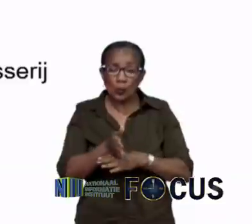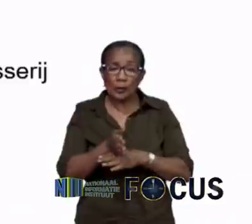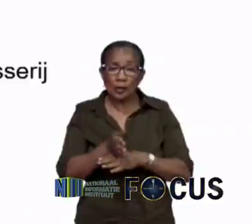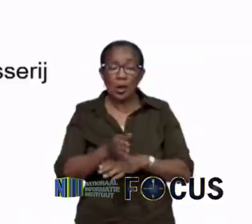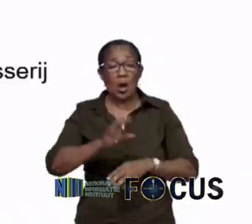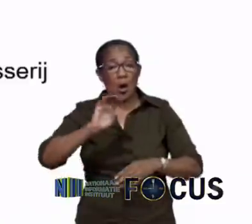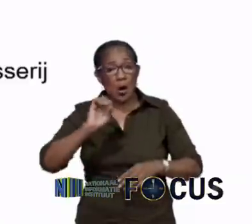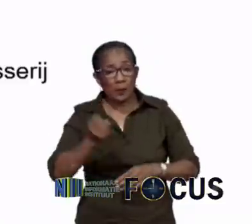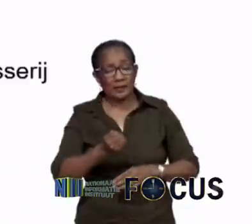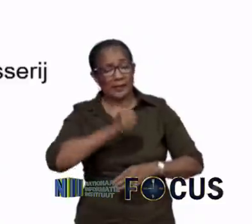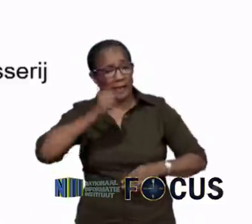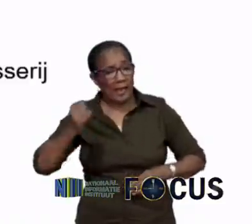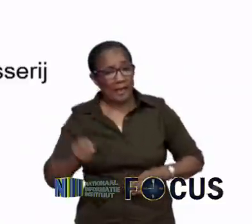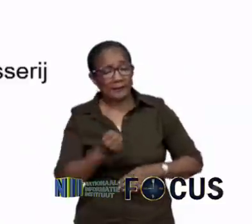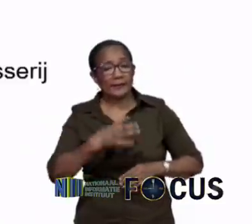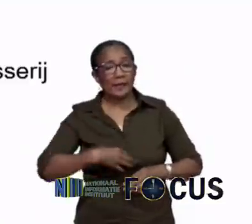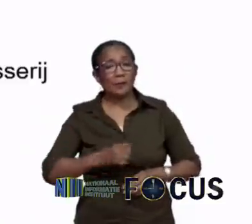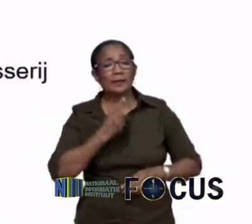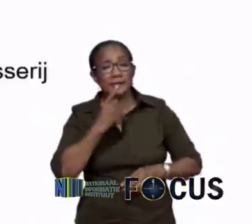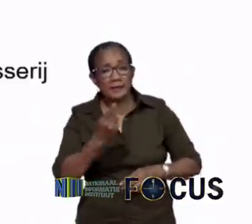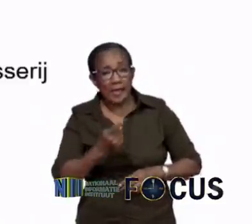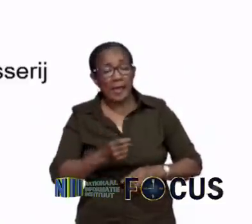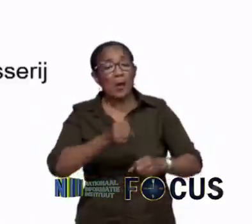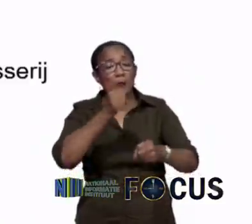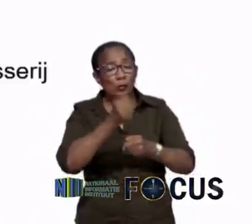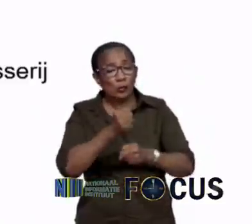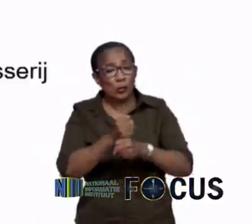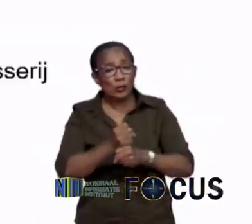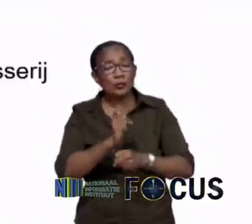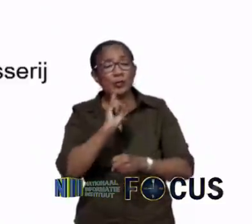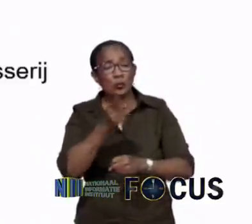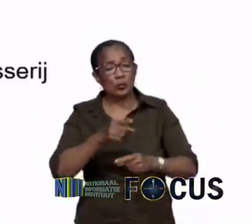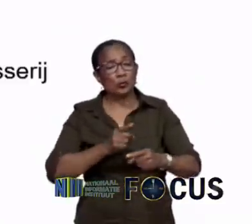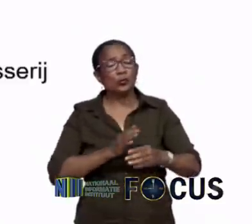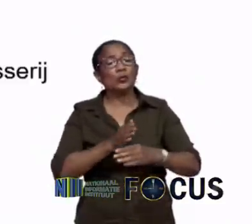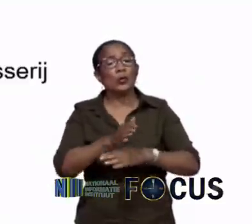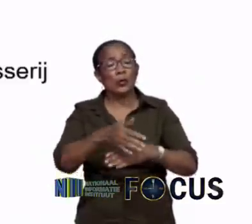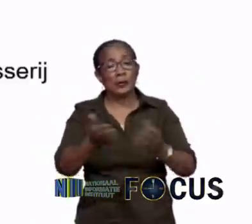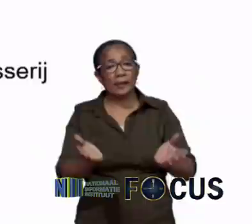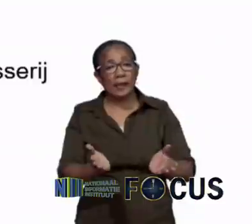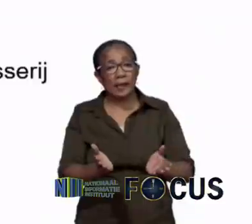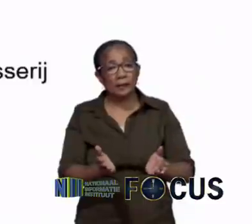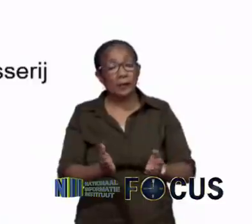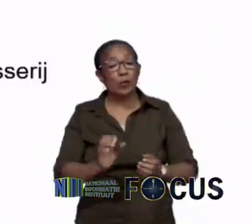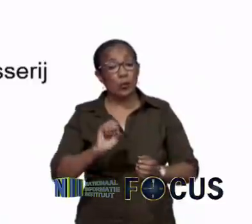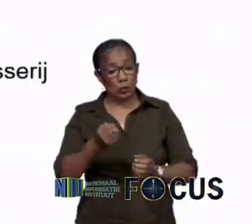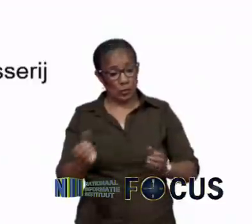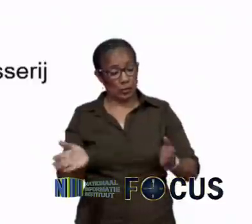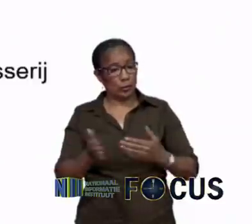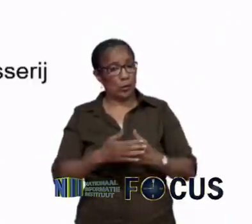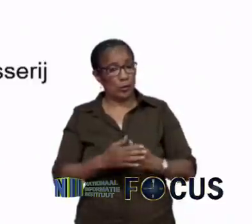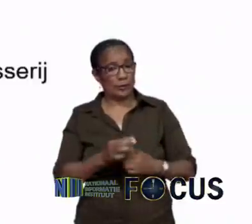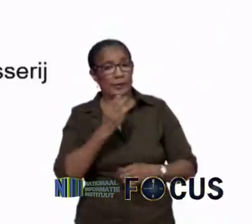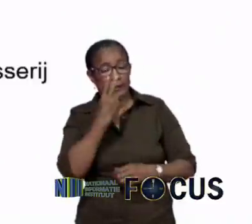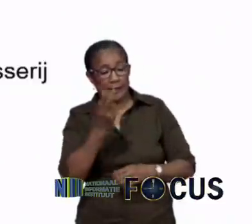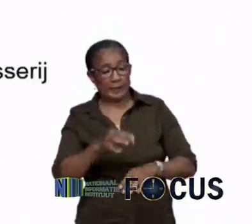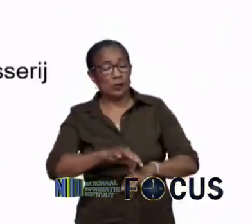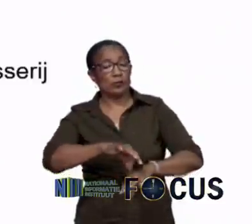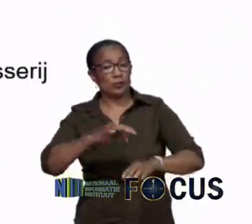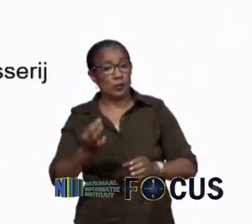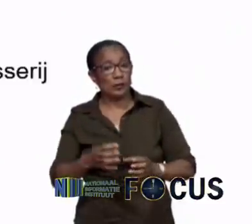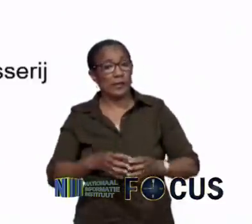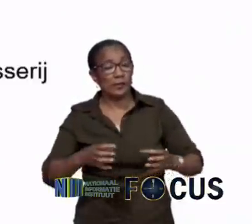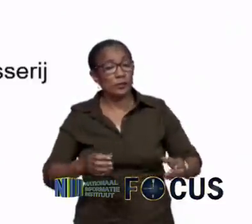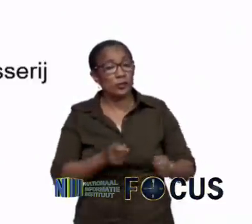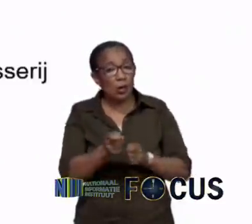door, because altijd untaki productie moet doorgaan. U kan tapa presi, we luku gezonde